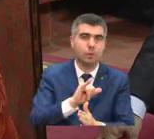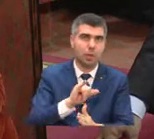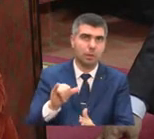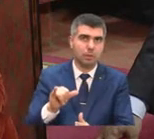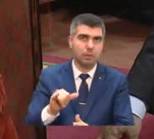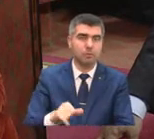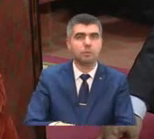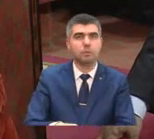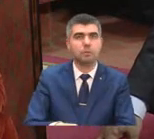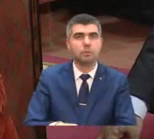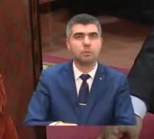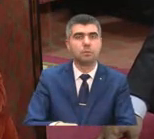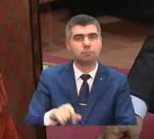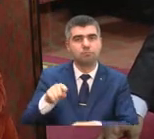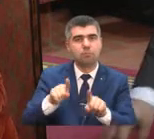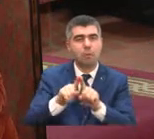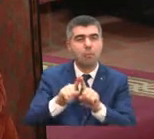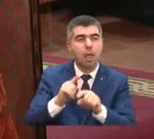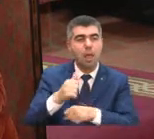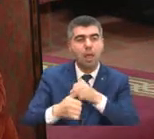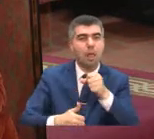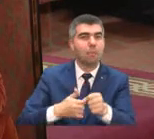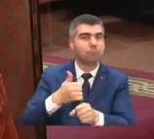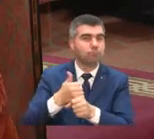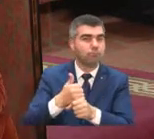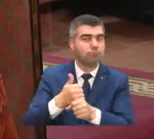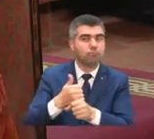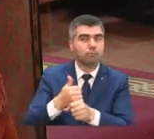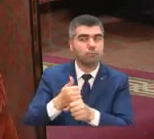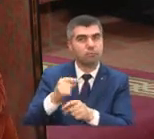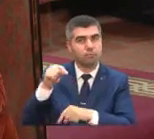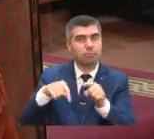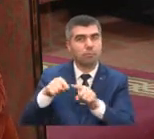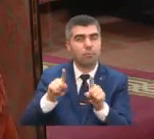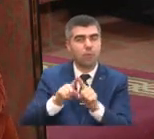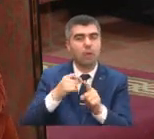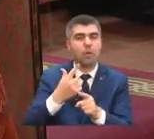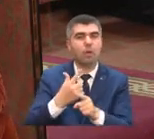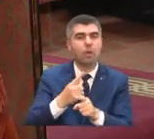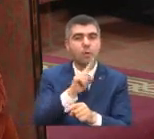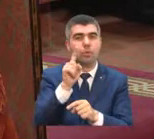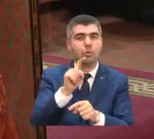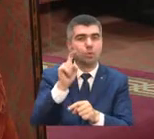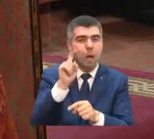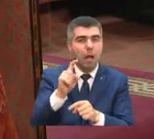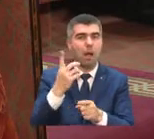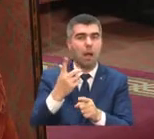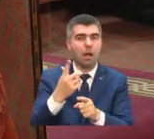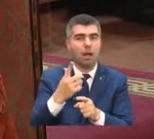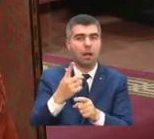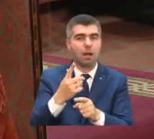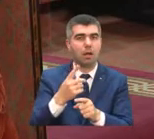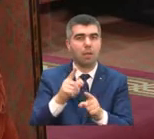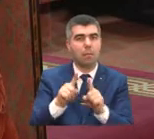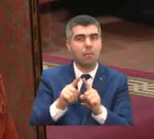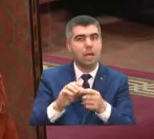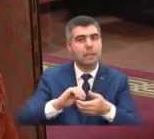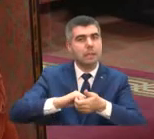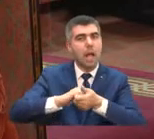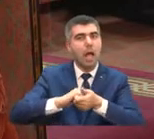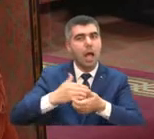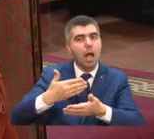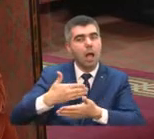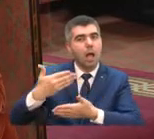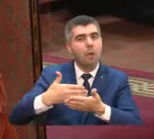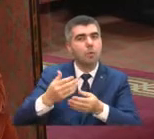بعض الاوقات من السنه. لكن اللي يمكن نقول لكم بان السلطات المحليه بتعاون تام مع الجماعات المحليه